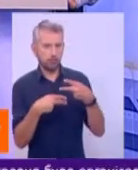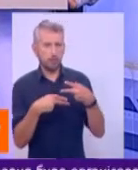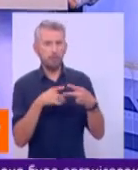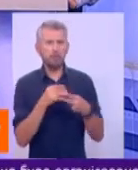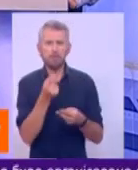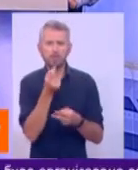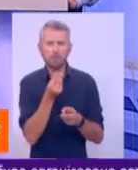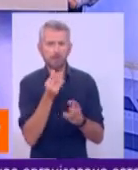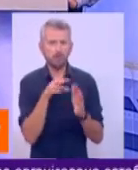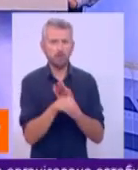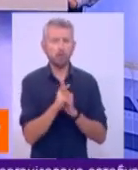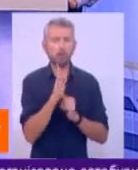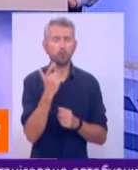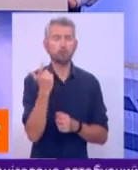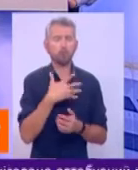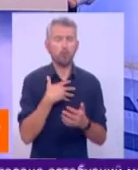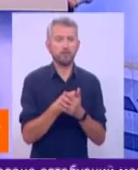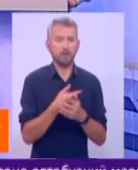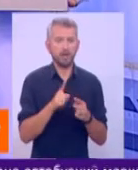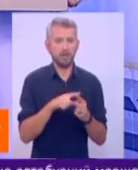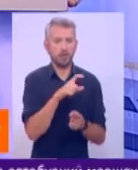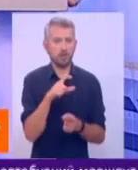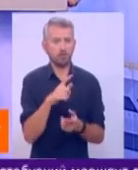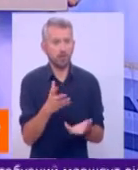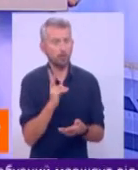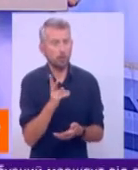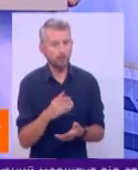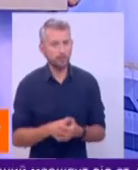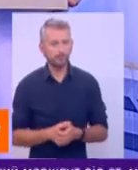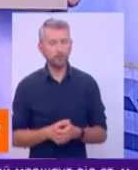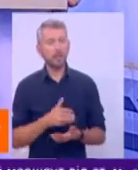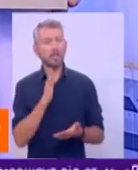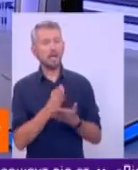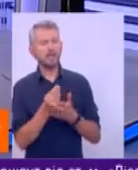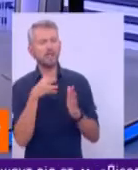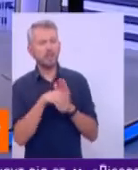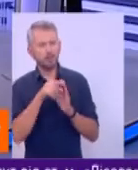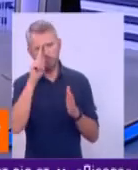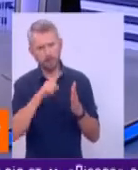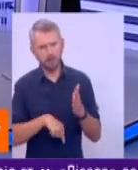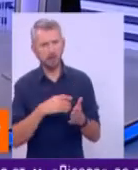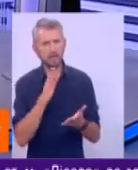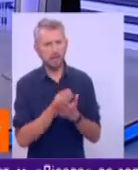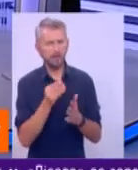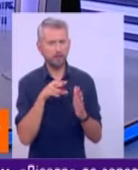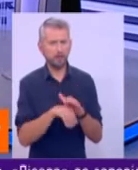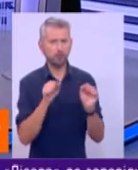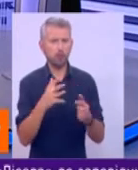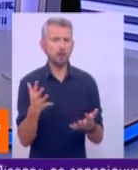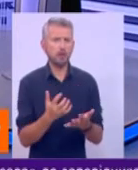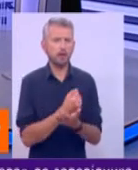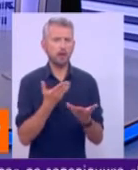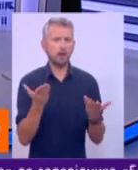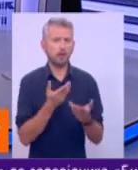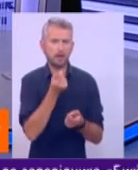минимальнейших вложениях. Да. Опять же, кто будет собственником этих этажей? Да. Ну, есть инвесторы, поверьте, есть инвесторы, конечно, и можно найти, как вы сказали,